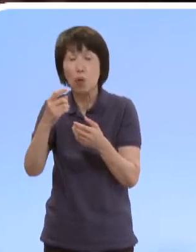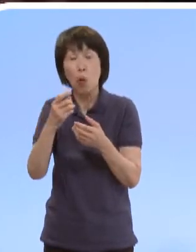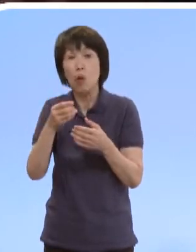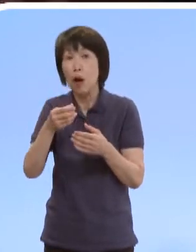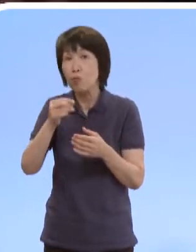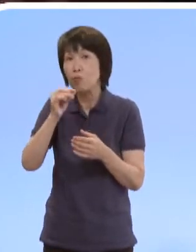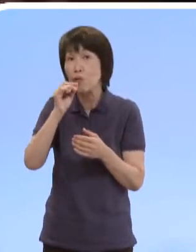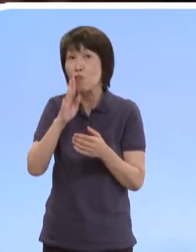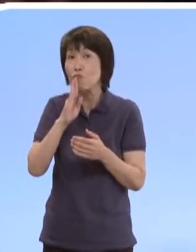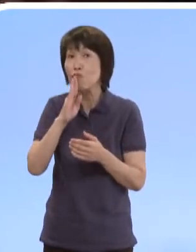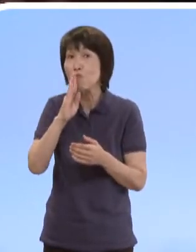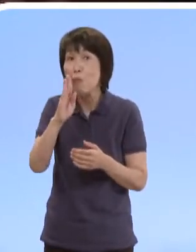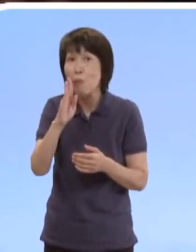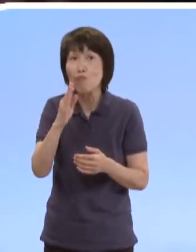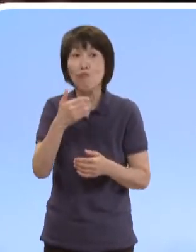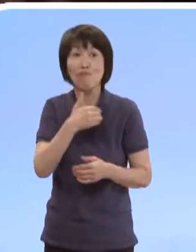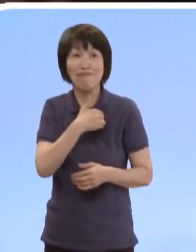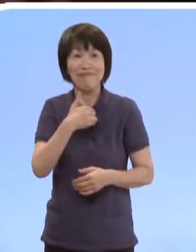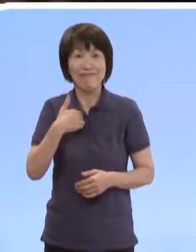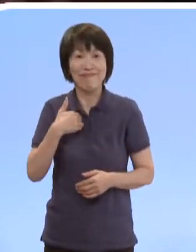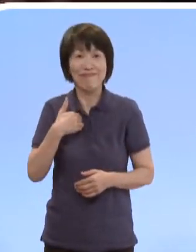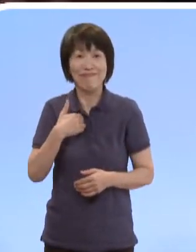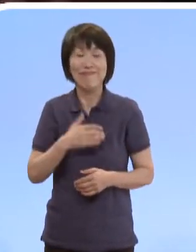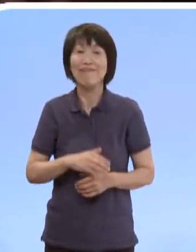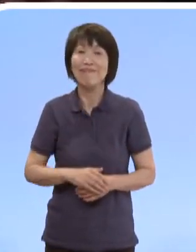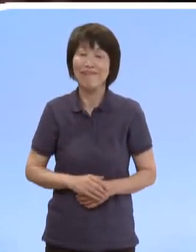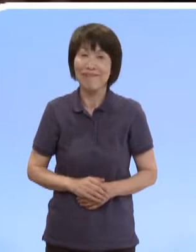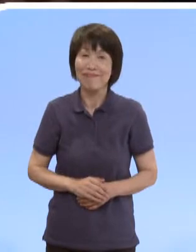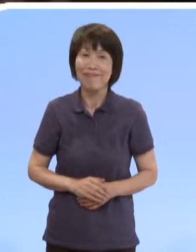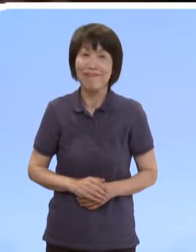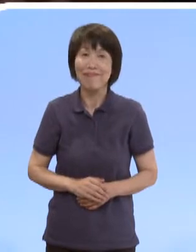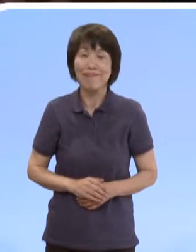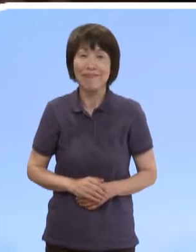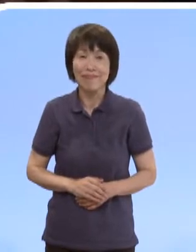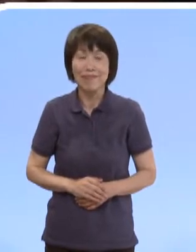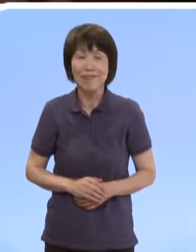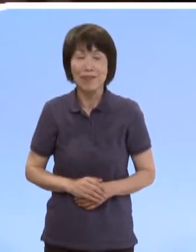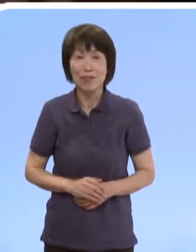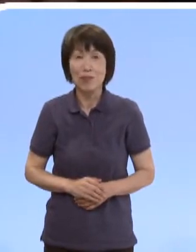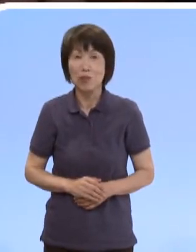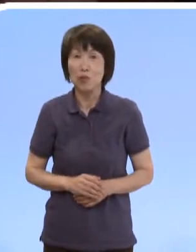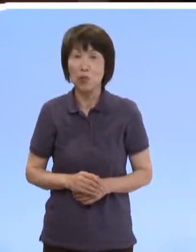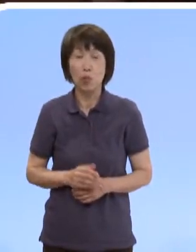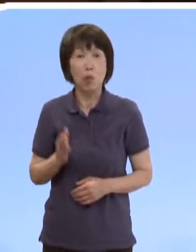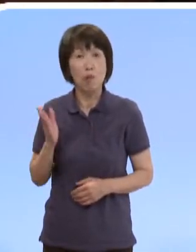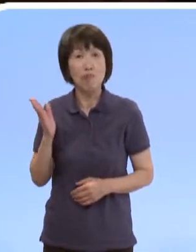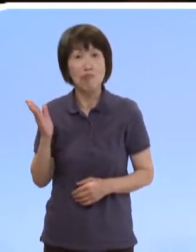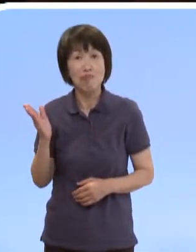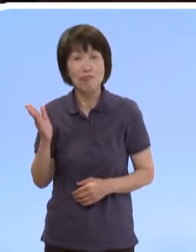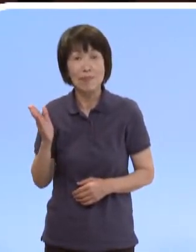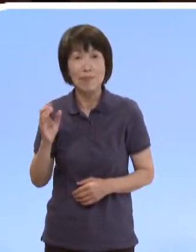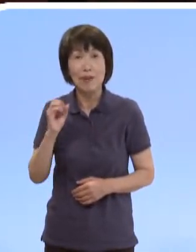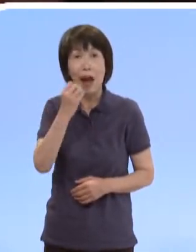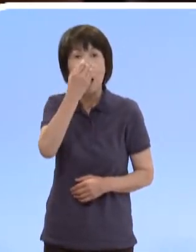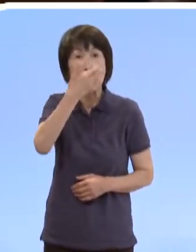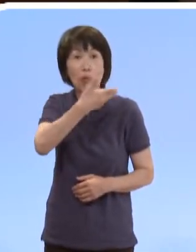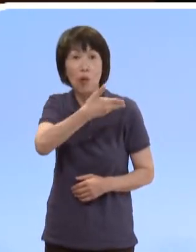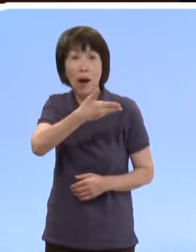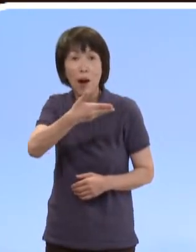。 2人織姫と彦星なので2人の間に天の川を流します。